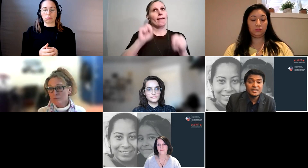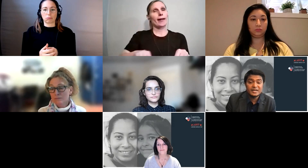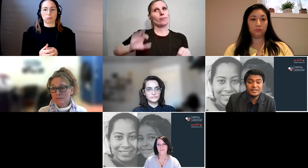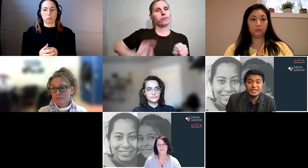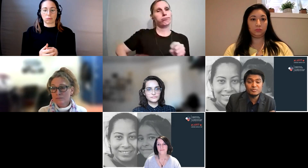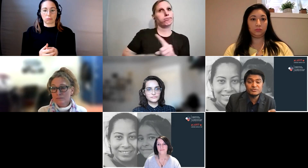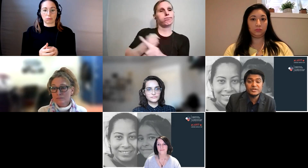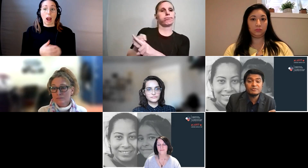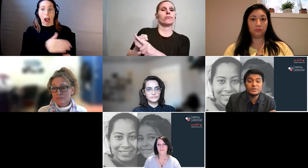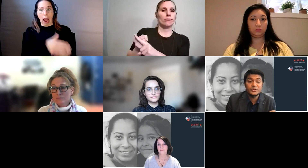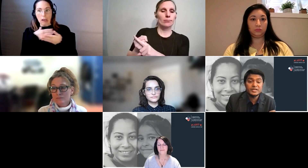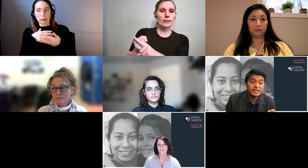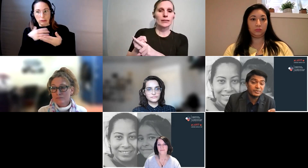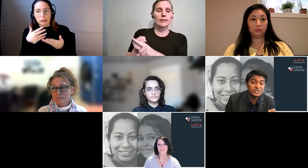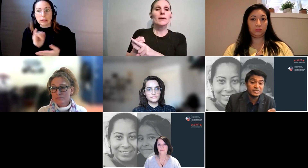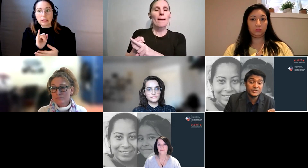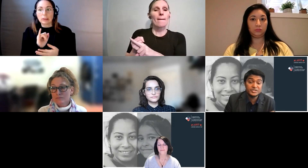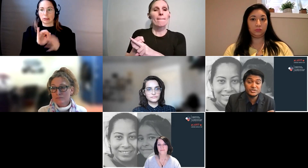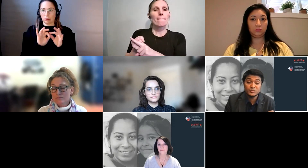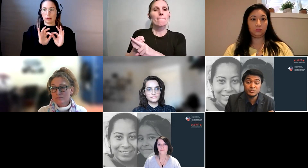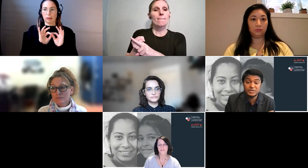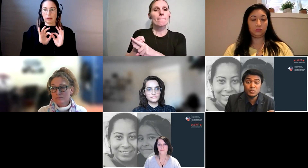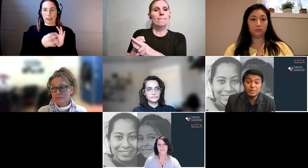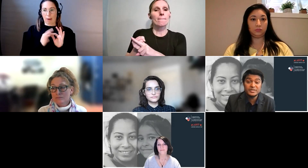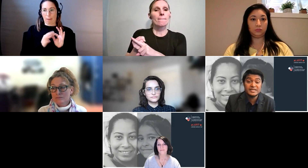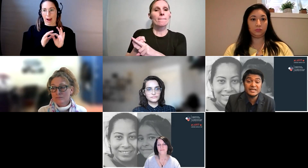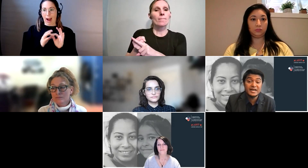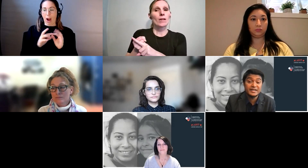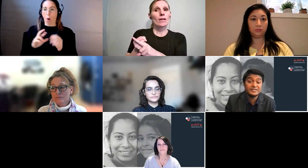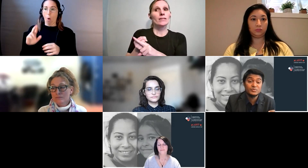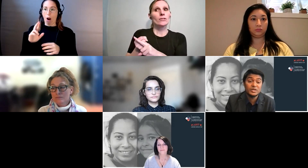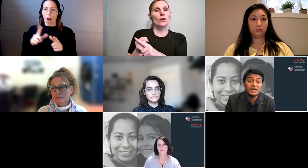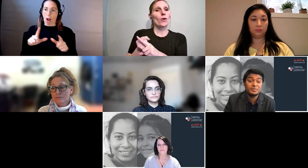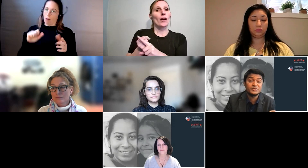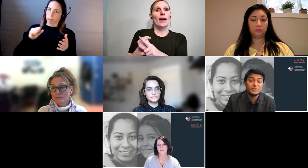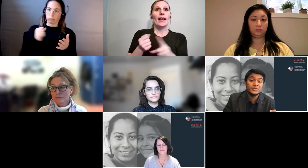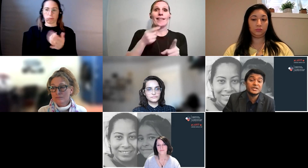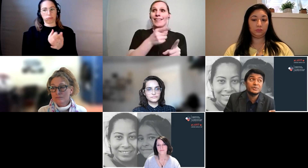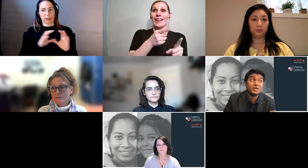ça aiderait si nous avons des interprètes Rohingyas qui sont accrédités puis certifiés.